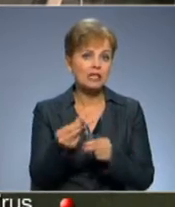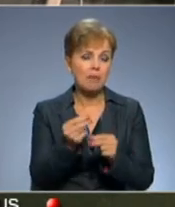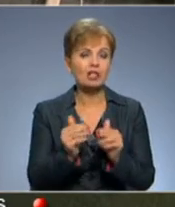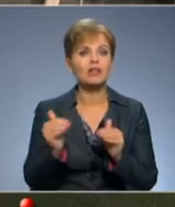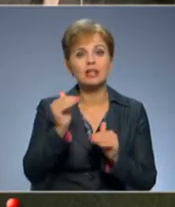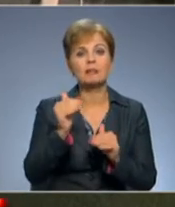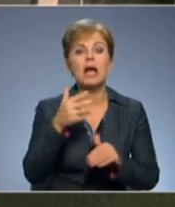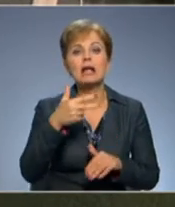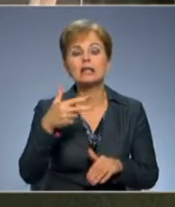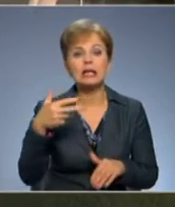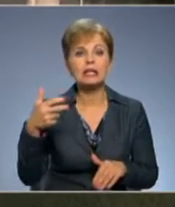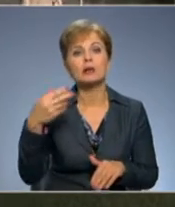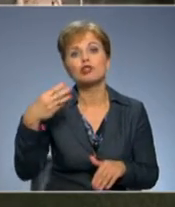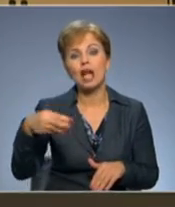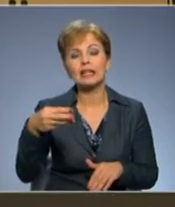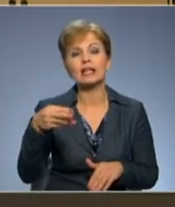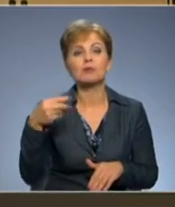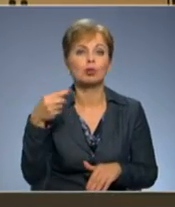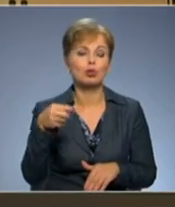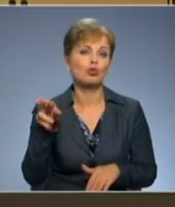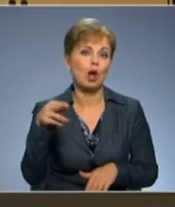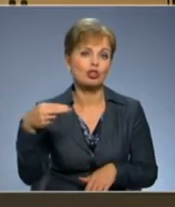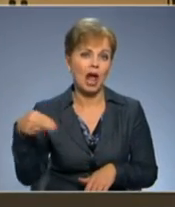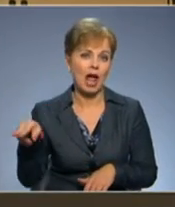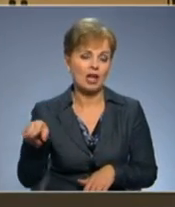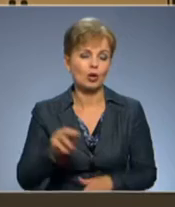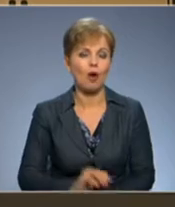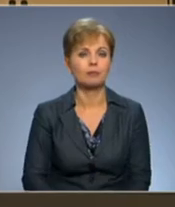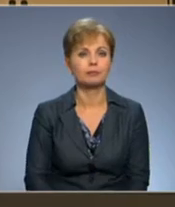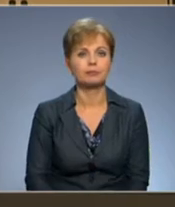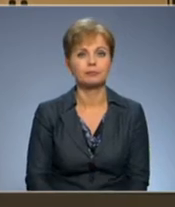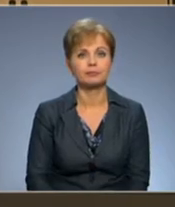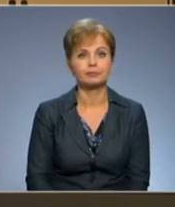340 000 eiro. Aiga Vendeliņa, Ēķertu uz Gruzdiņš, Vidzemes televīzija.